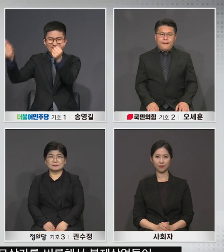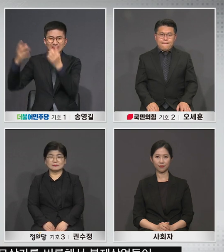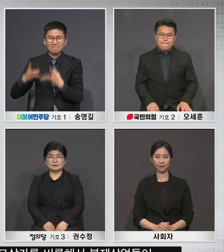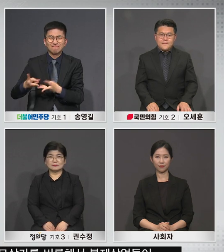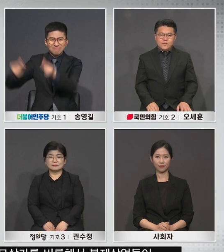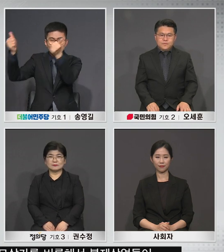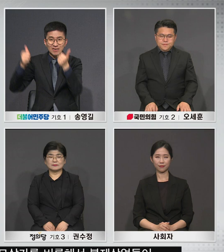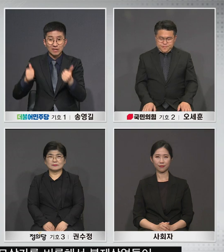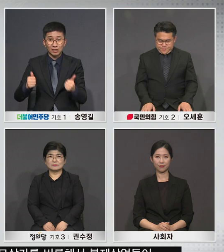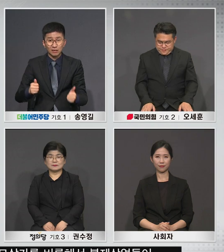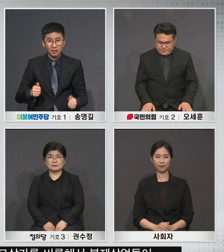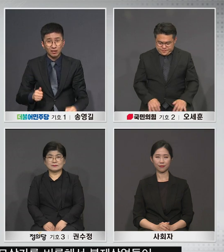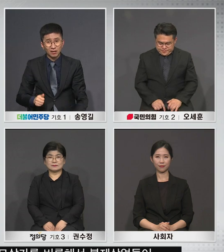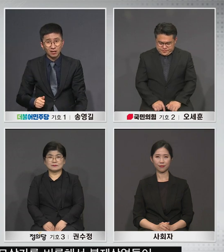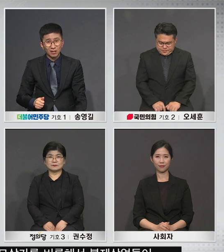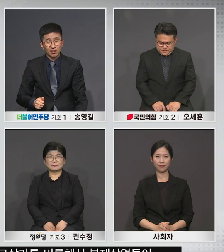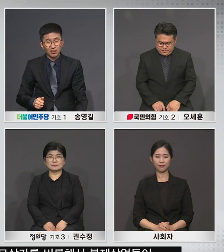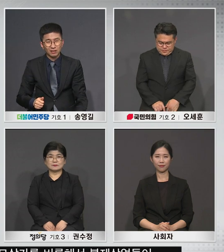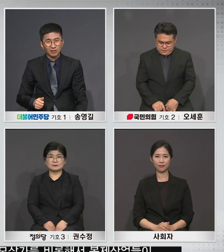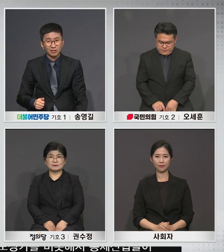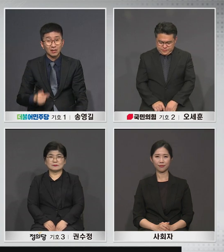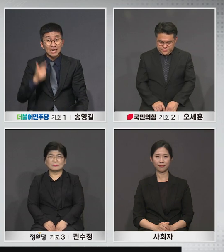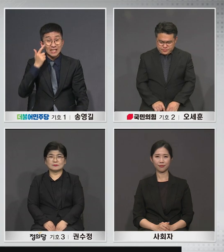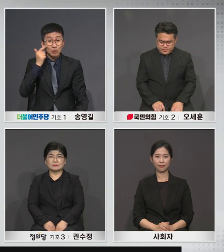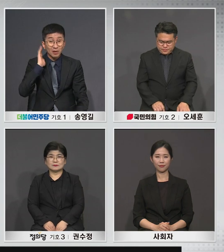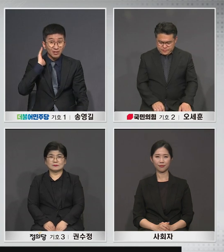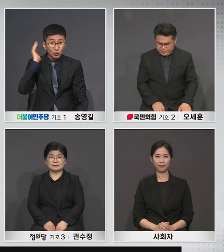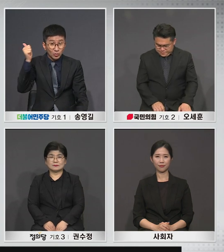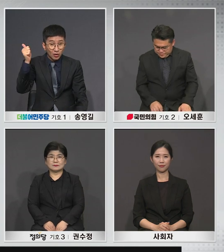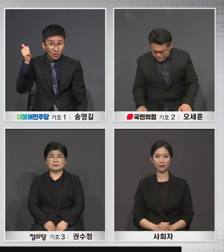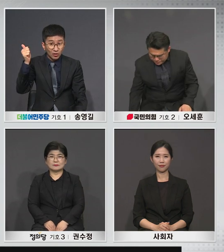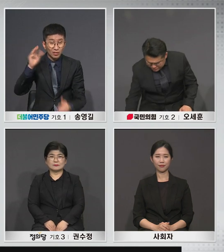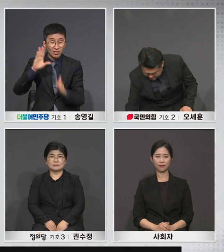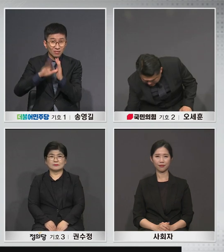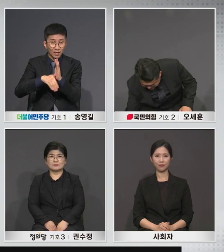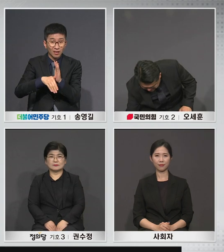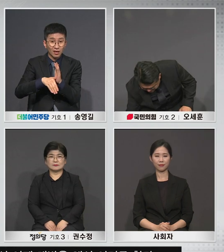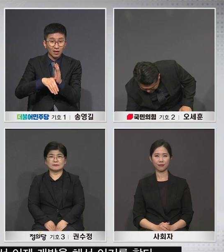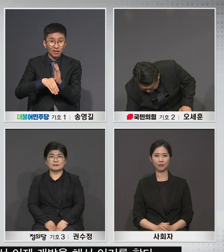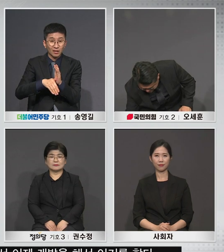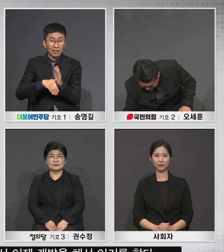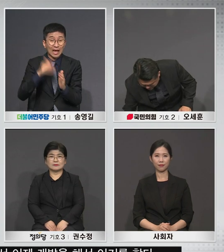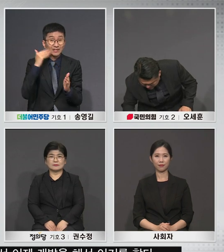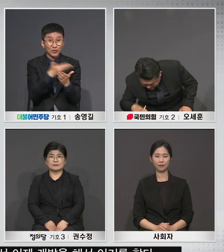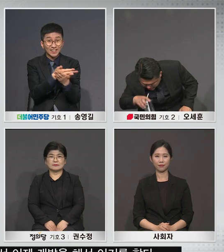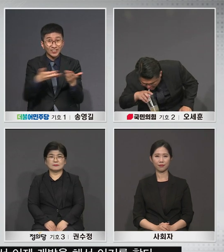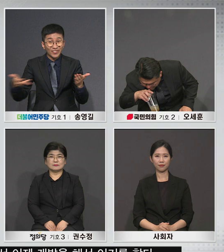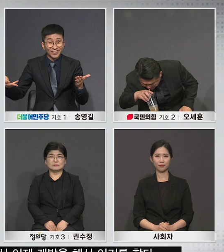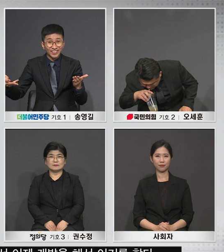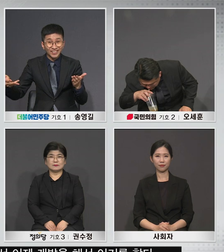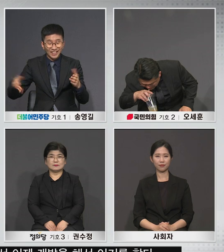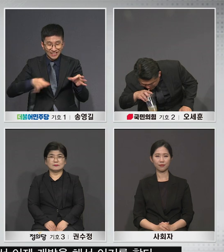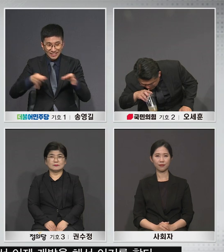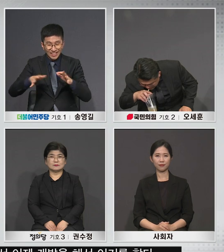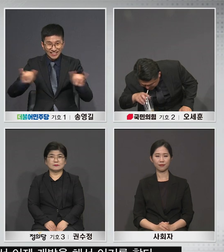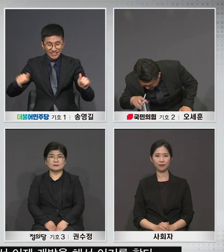하는다는 것인데 이거를 이명박 시장 때 청계천 상인들을